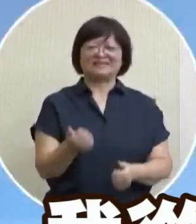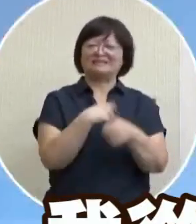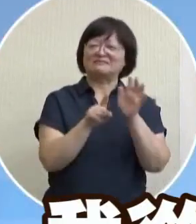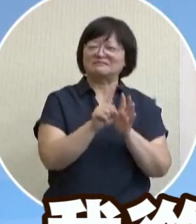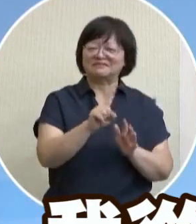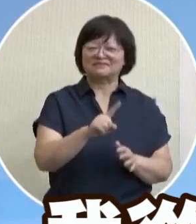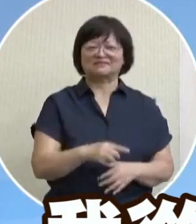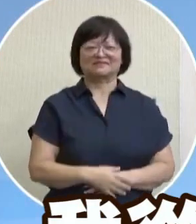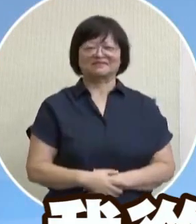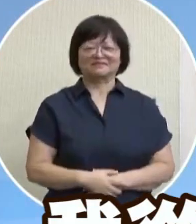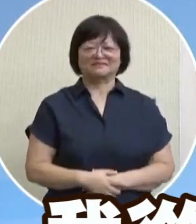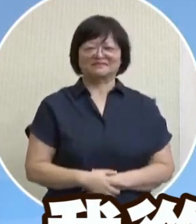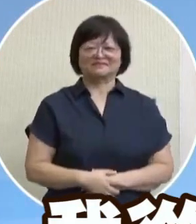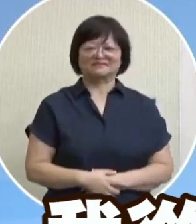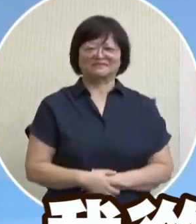受